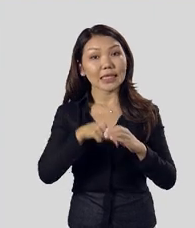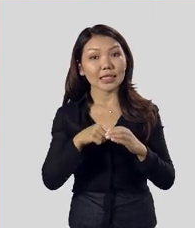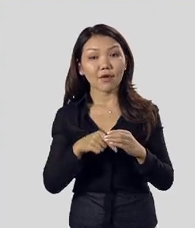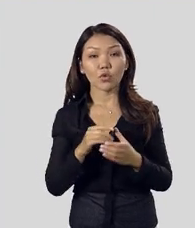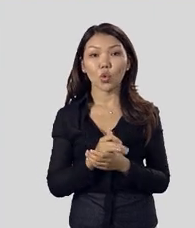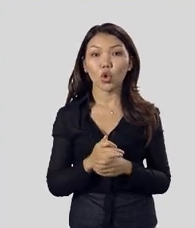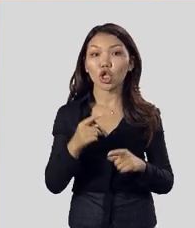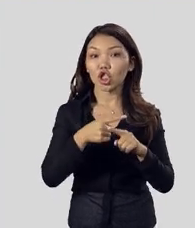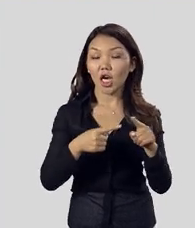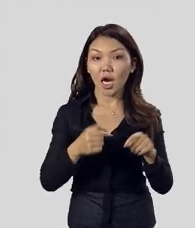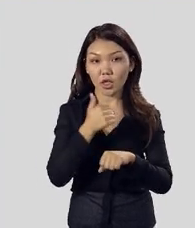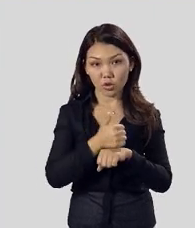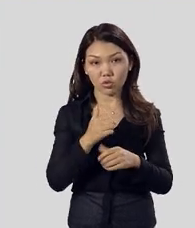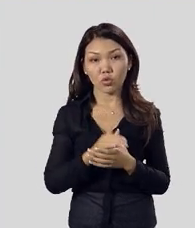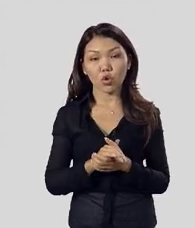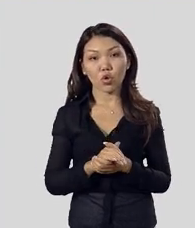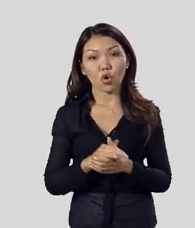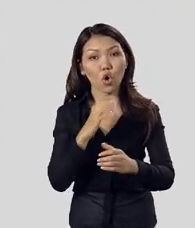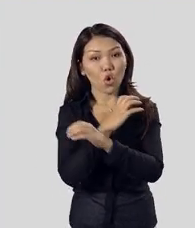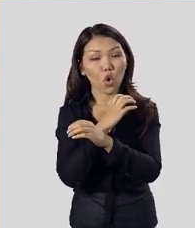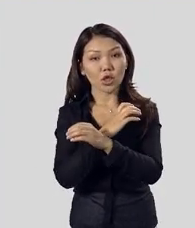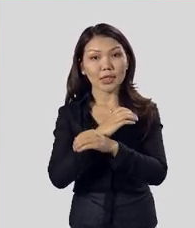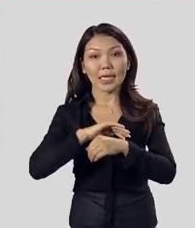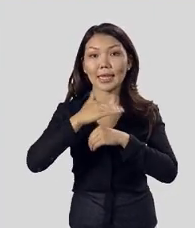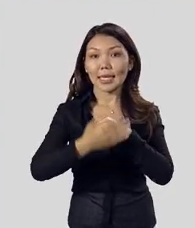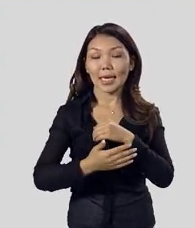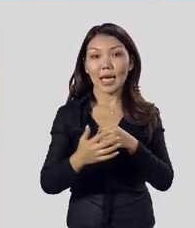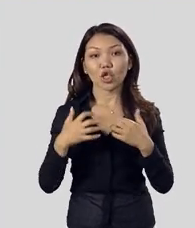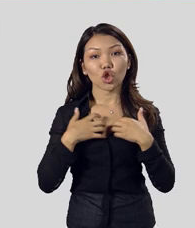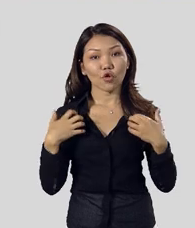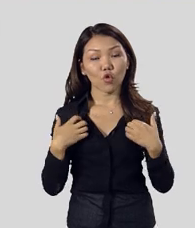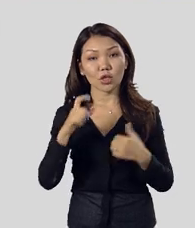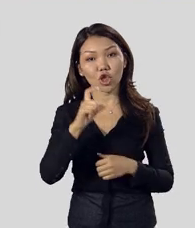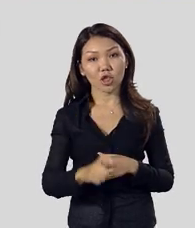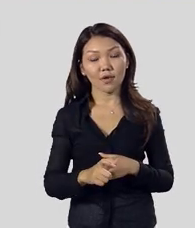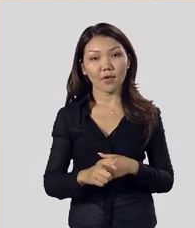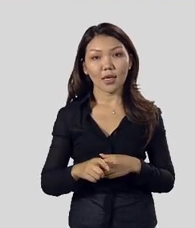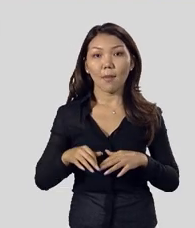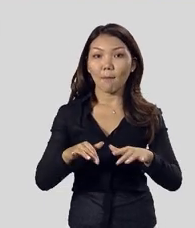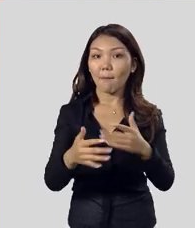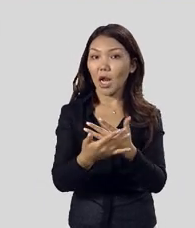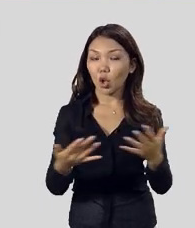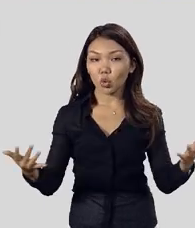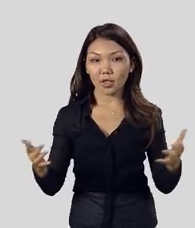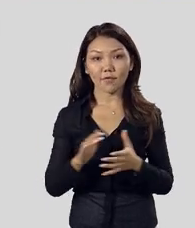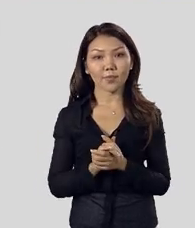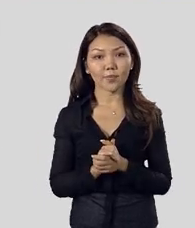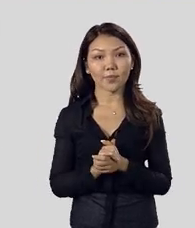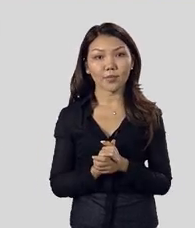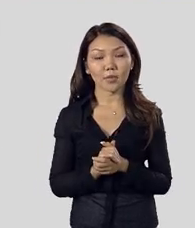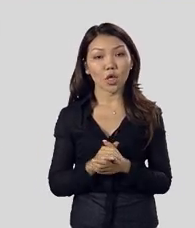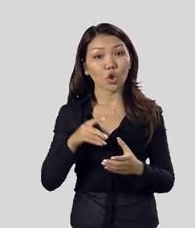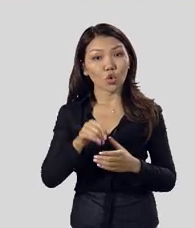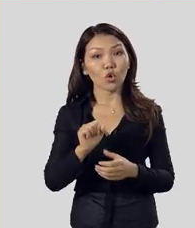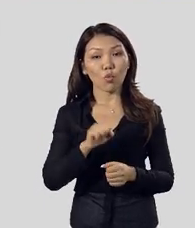частью костной ткани животных и человека раковин моллюсков соли могут накапливаться